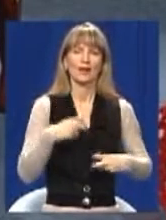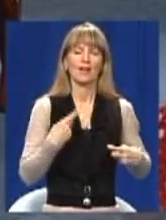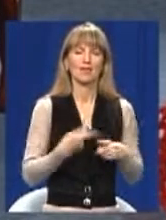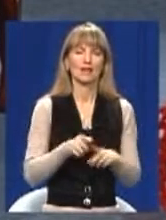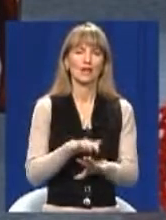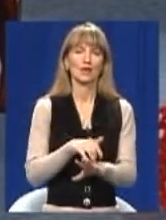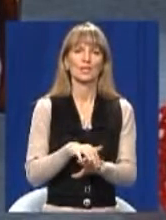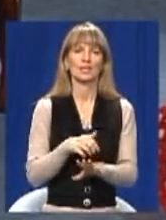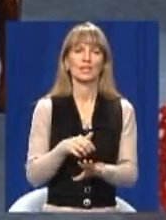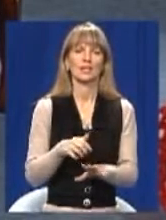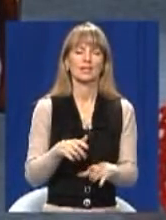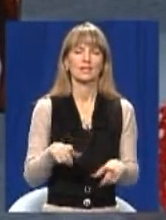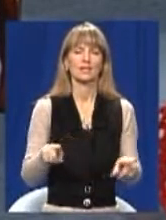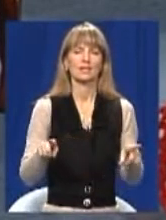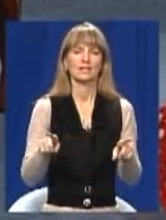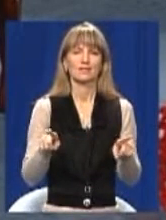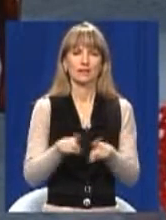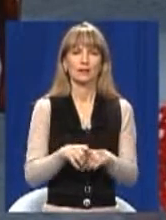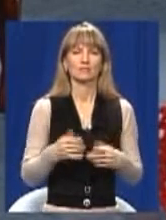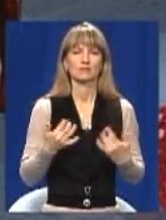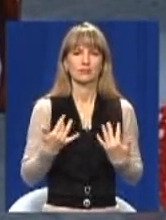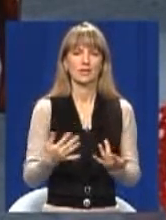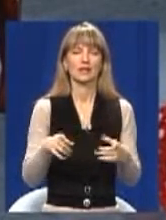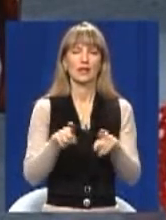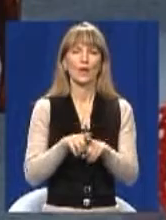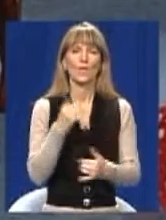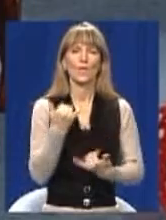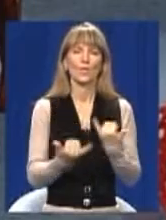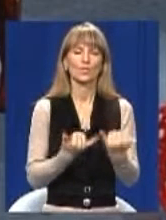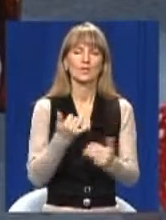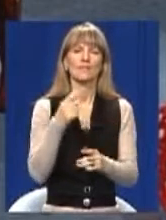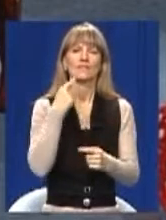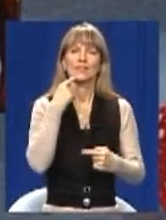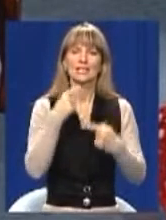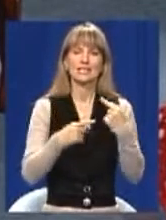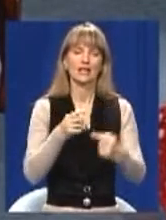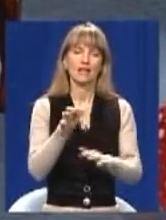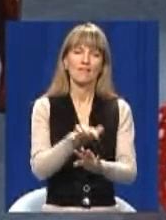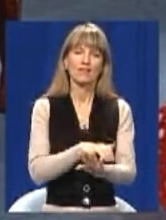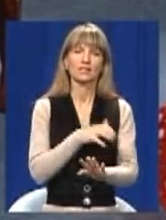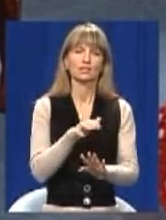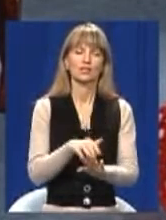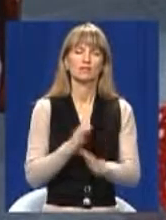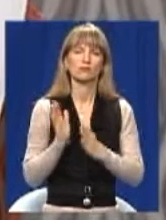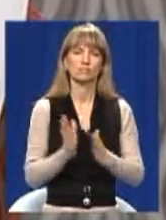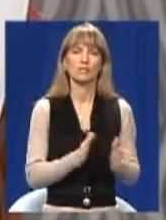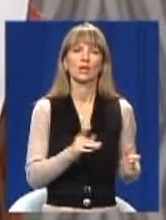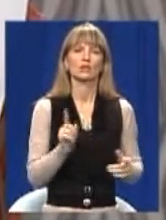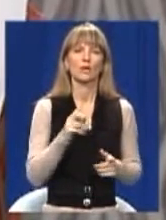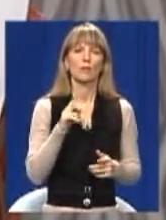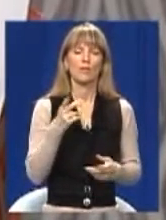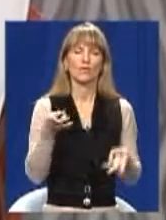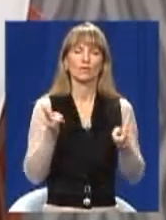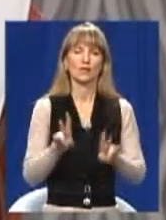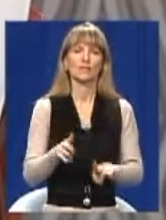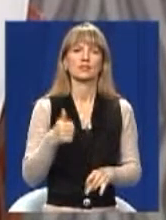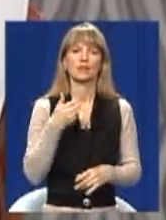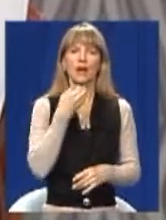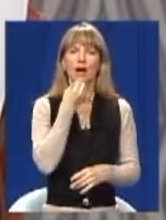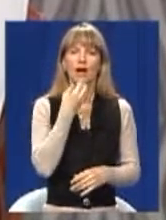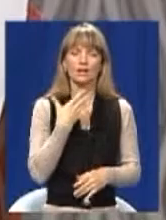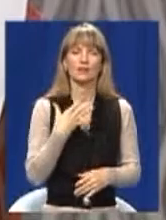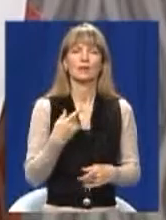котики також потребують такого догляду, вичесування постійного, регулярного, щоб завжди залишатися гарними. Тож